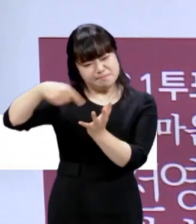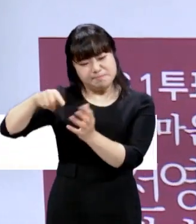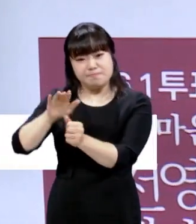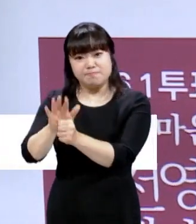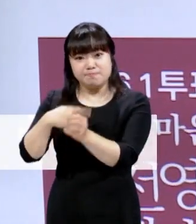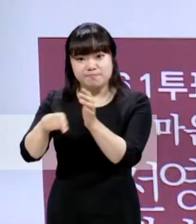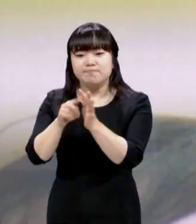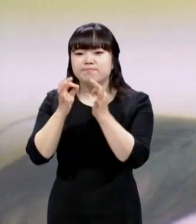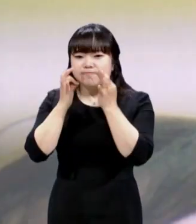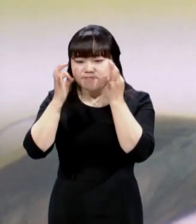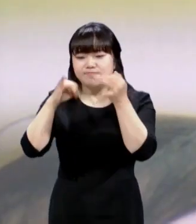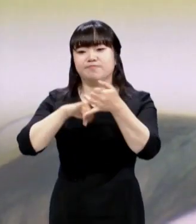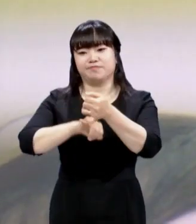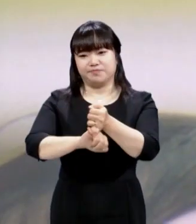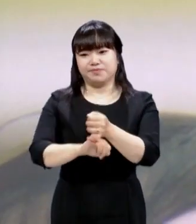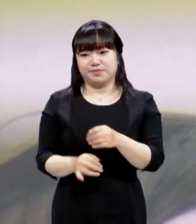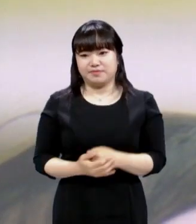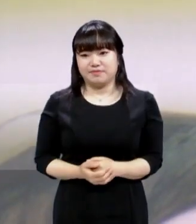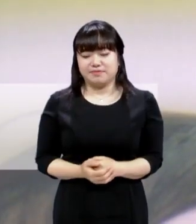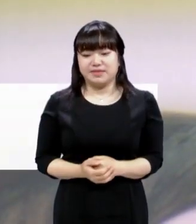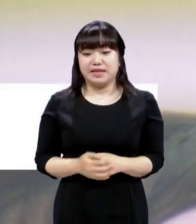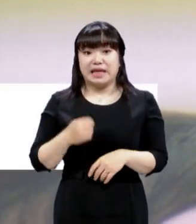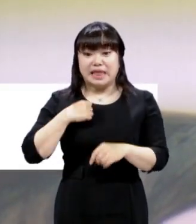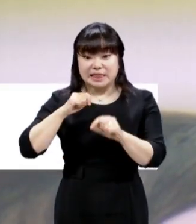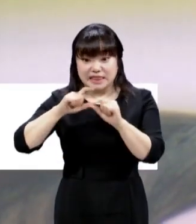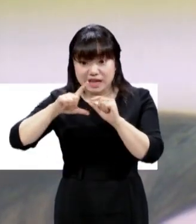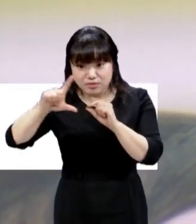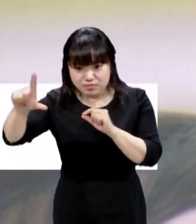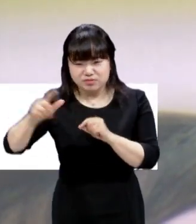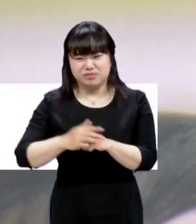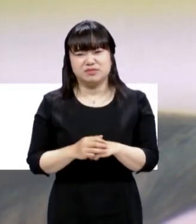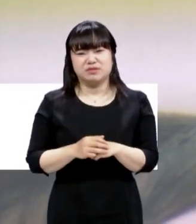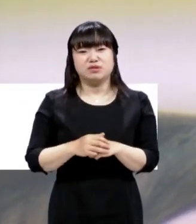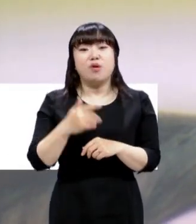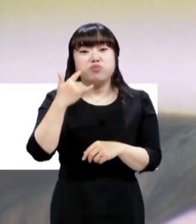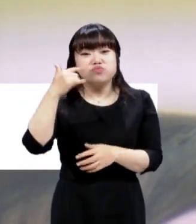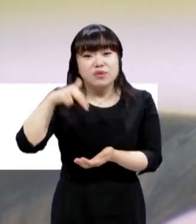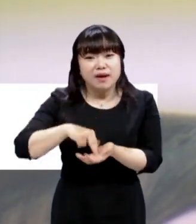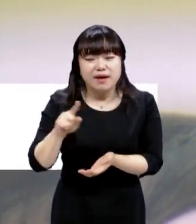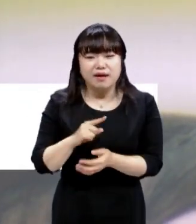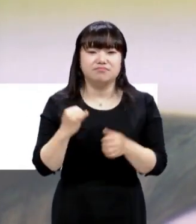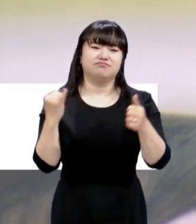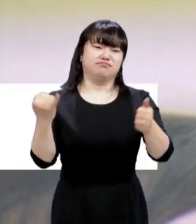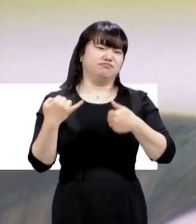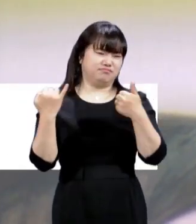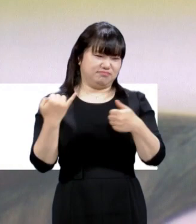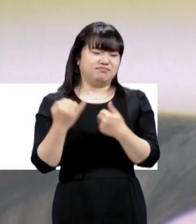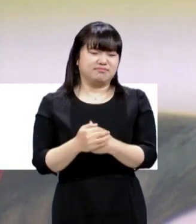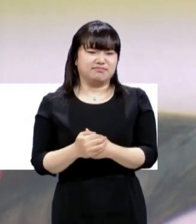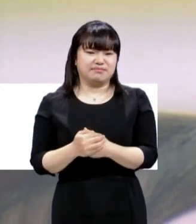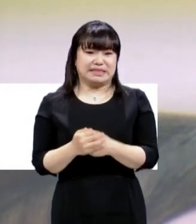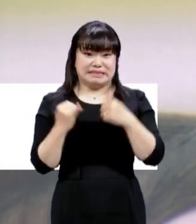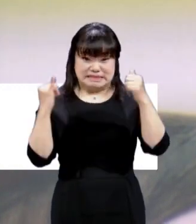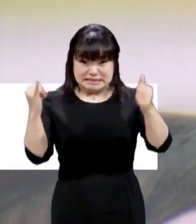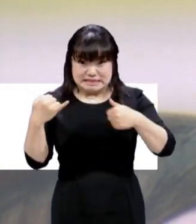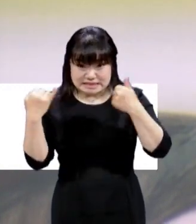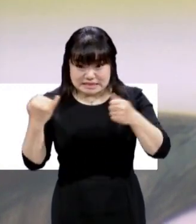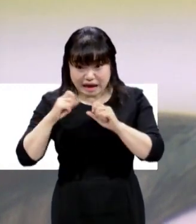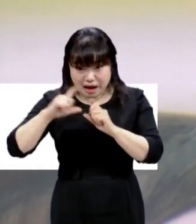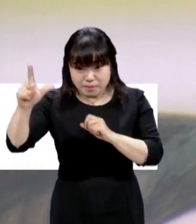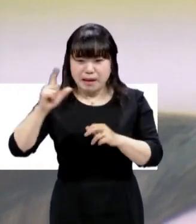가봅니다 태국은 맞벌이 가정 입니다 이애 낙방의 가정이